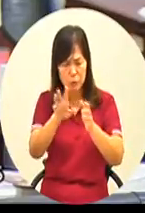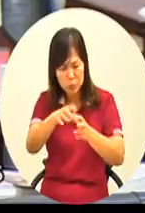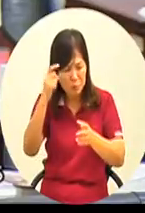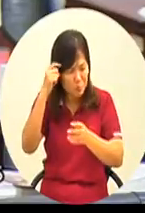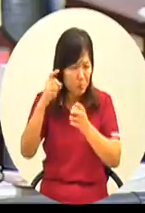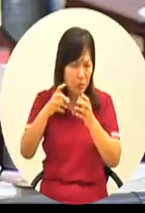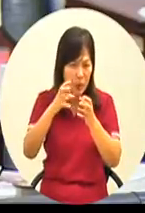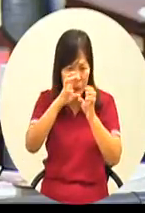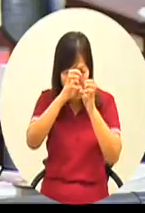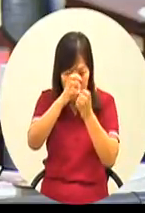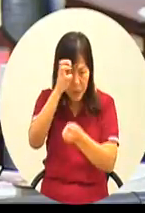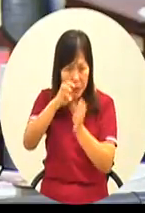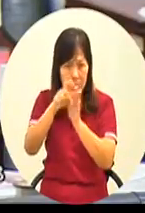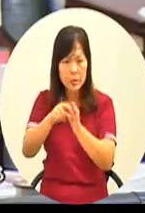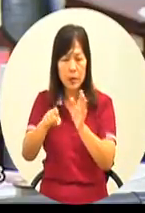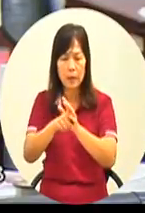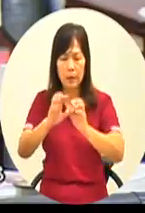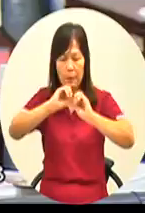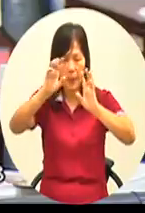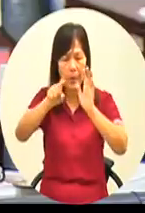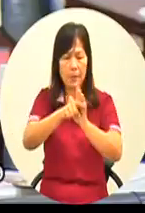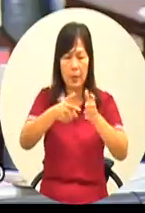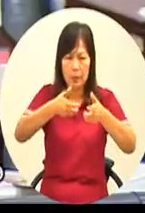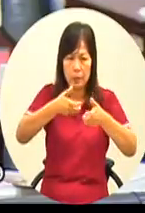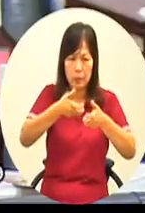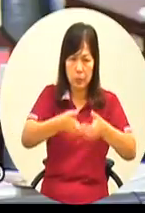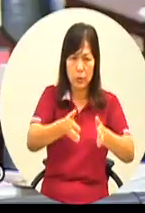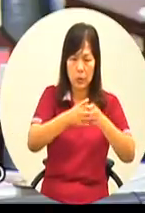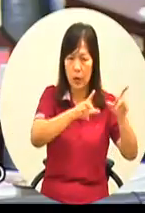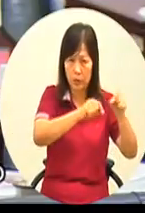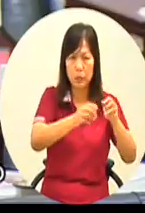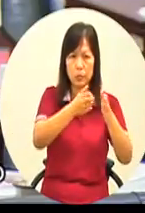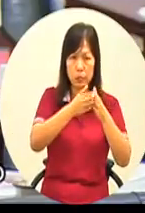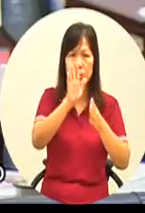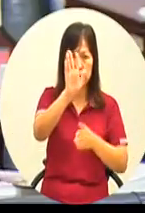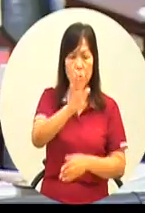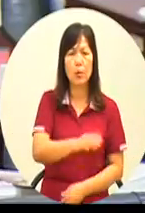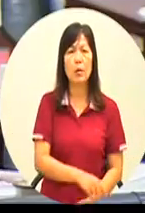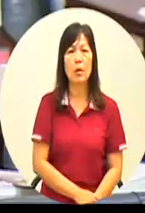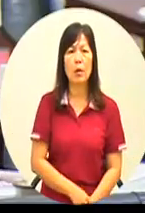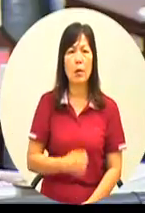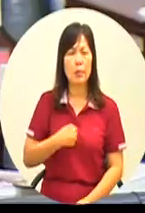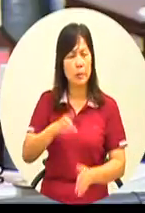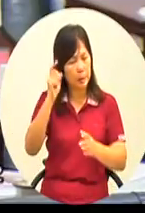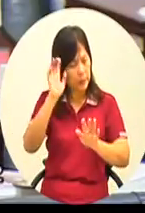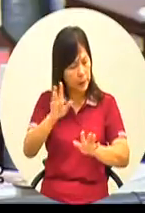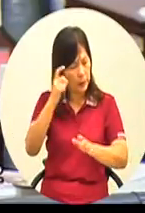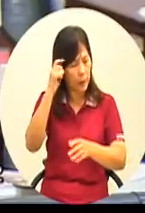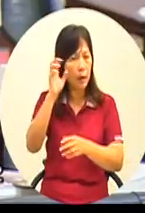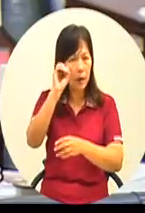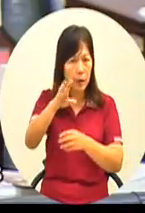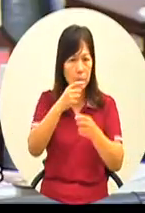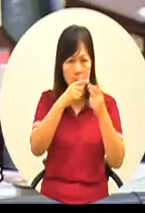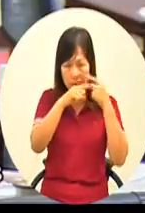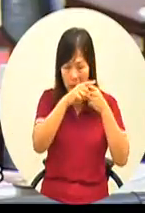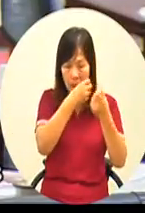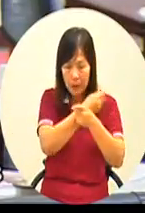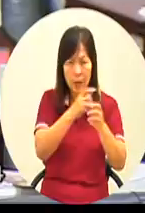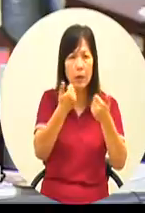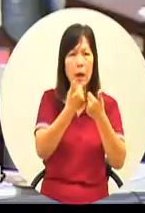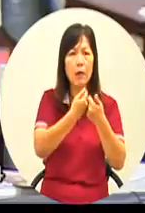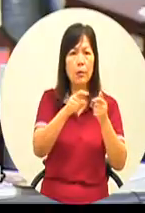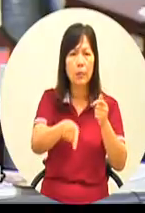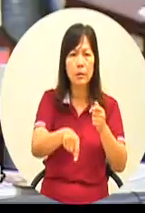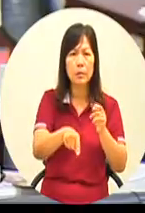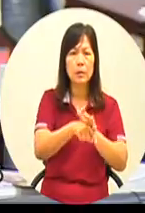你们在政策宣导很重要的一个依据。那我今天要求研考会的，就是说，其实研考会是